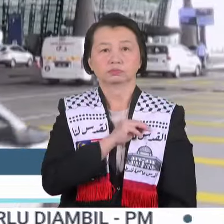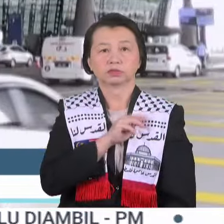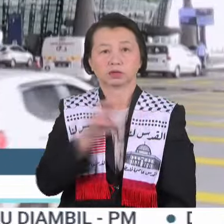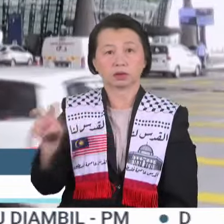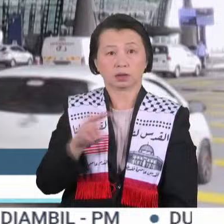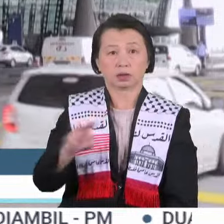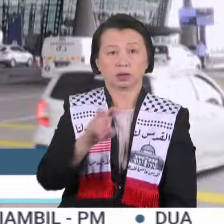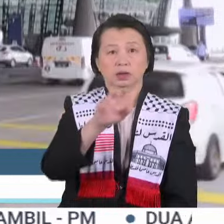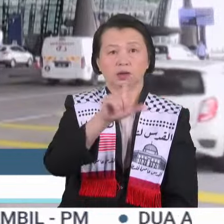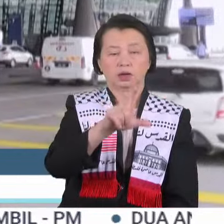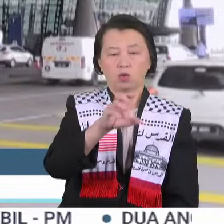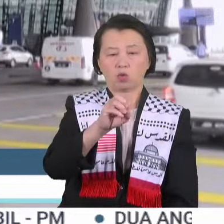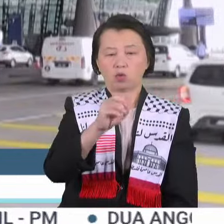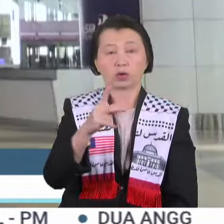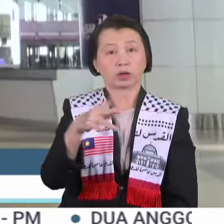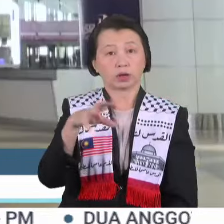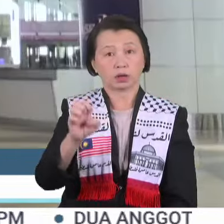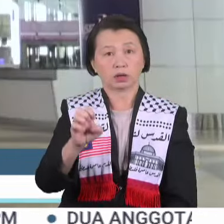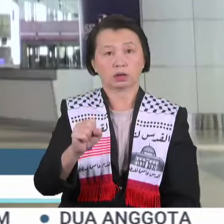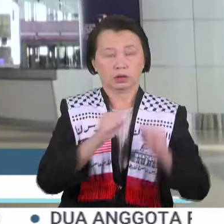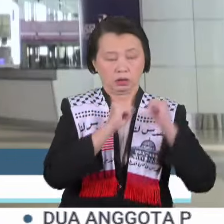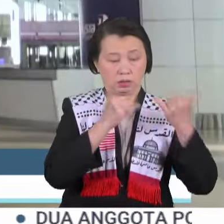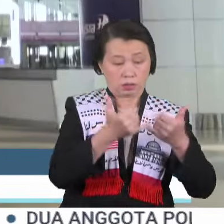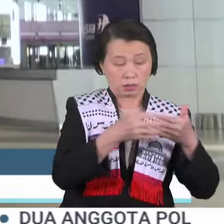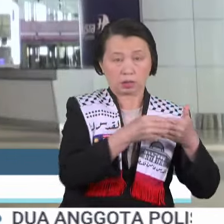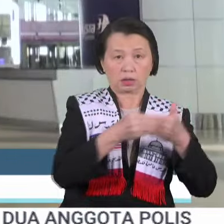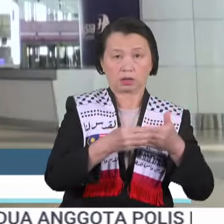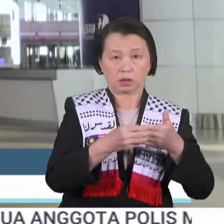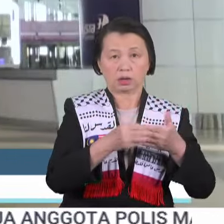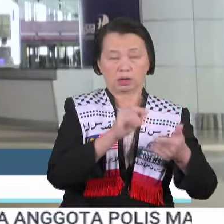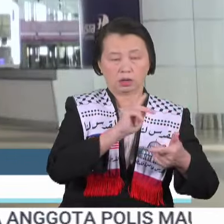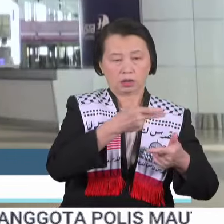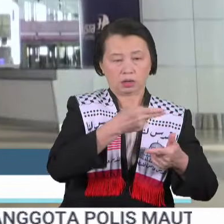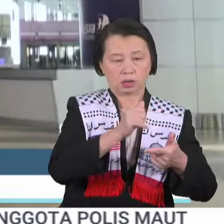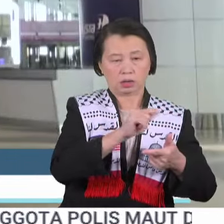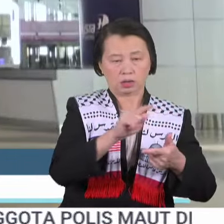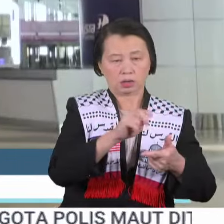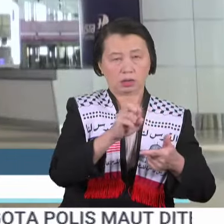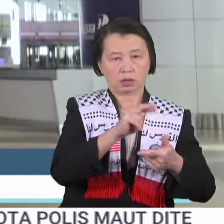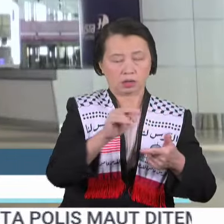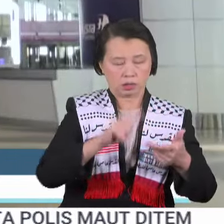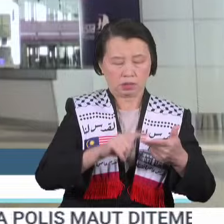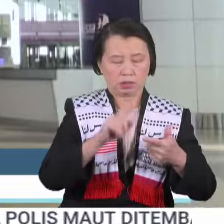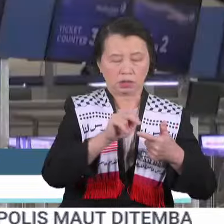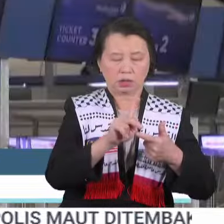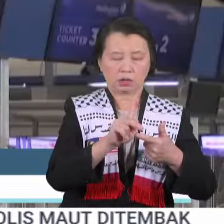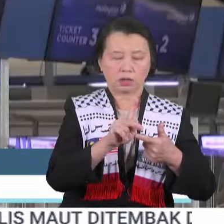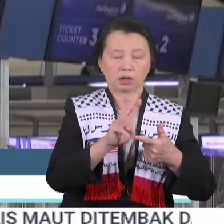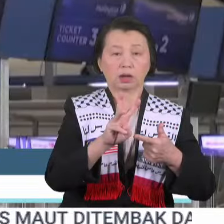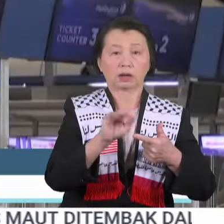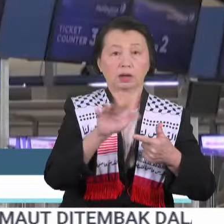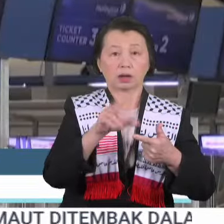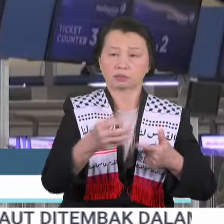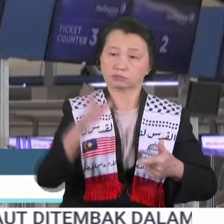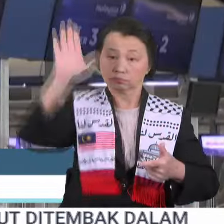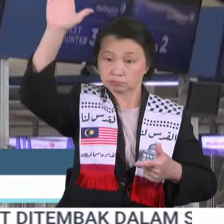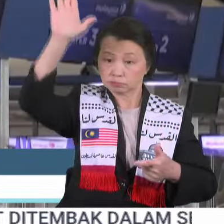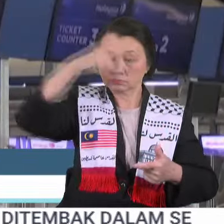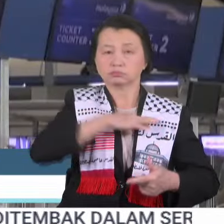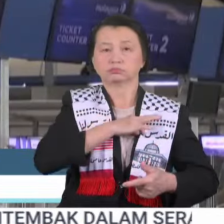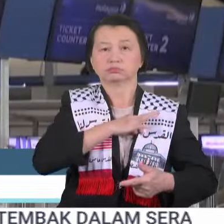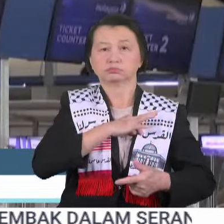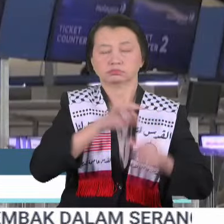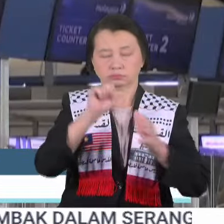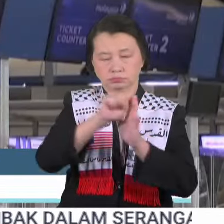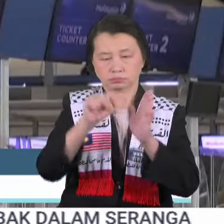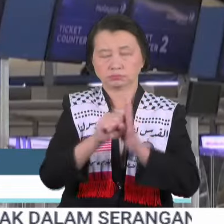Menteri Pengangkutan Anthony Lok berkata konsortium diterajui Khazanah dan KWSP mengumumkan tawaran sukarela prasyarat pada